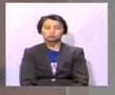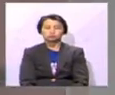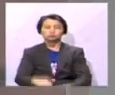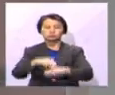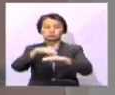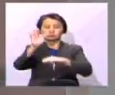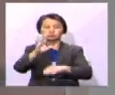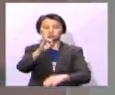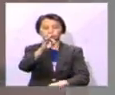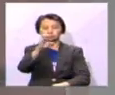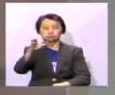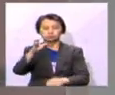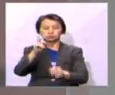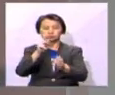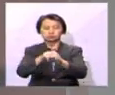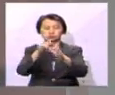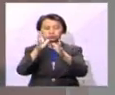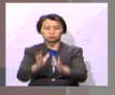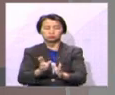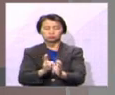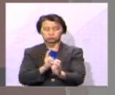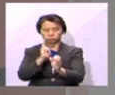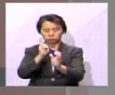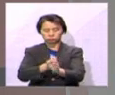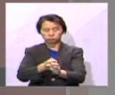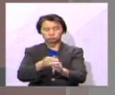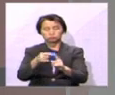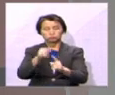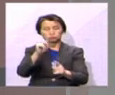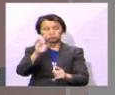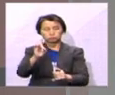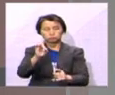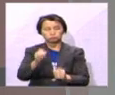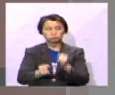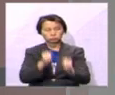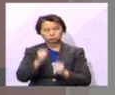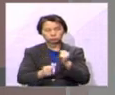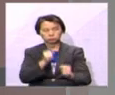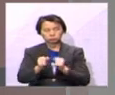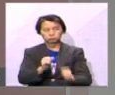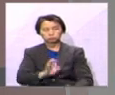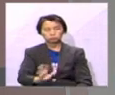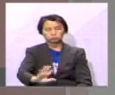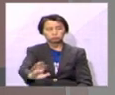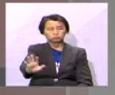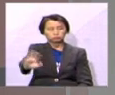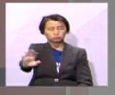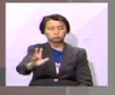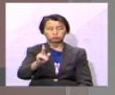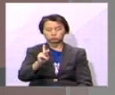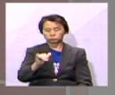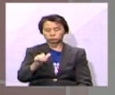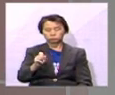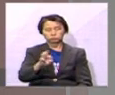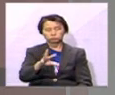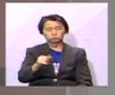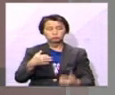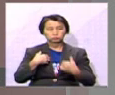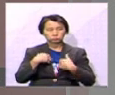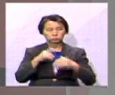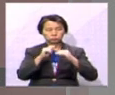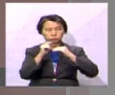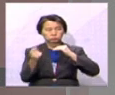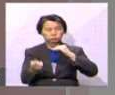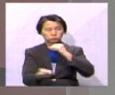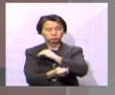Lebih 800 peserta mengambil bahagian dalam edisi ketiga larian Lasak NR Conquer the Trails at Kiara yang berlangsung di Taman Persekutuan Bukit